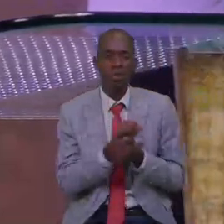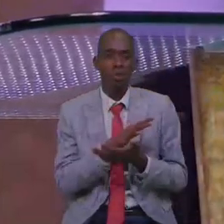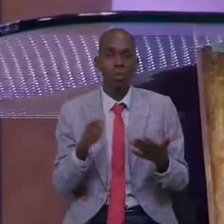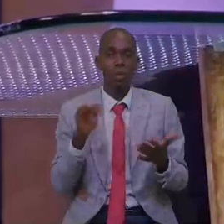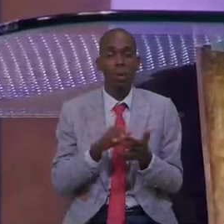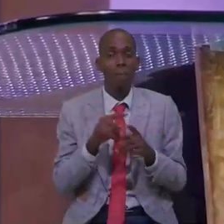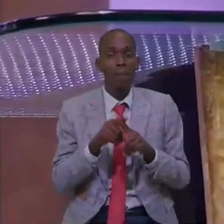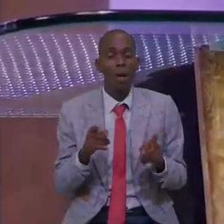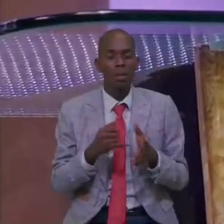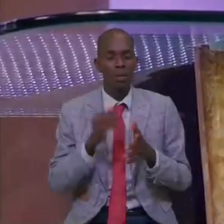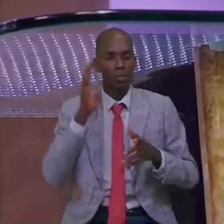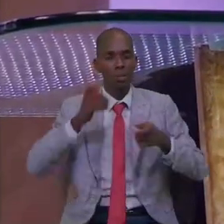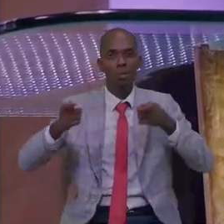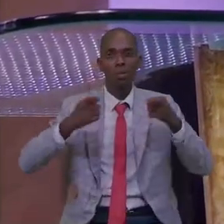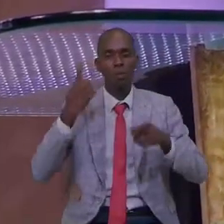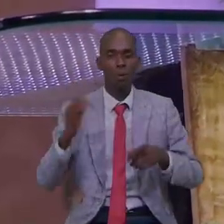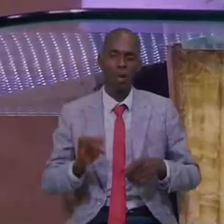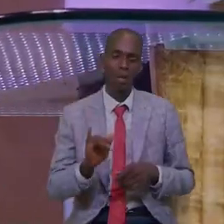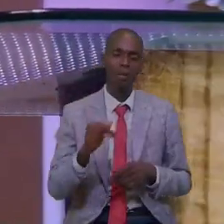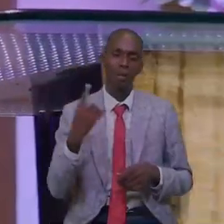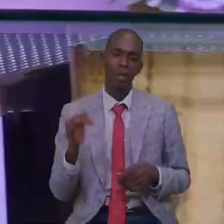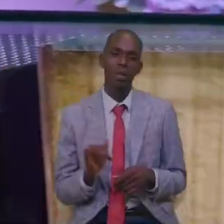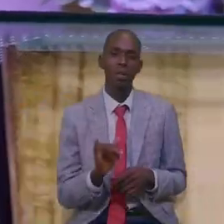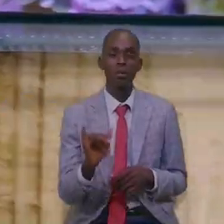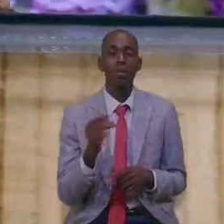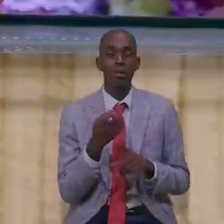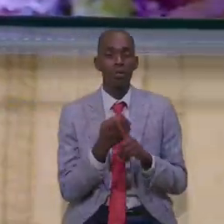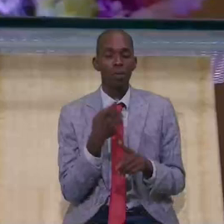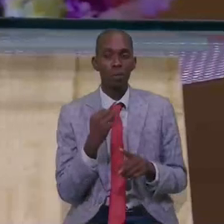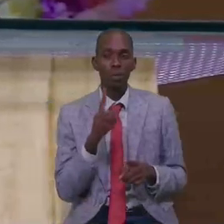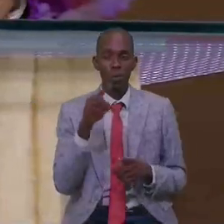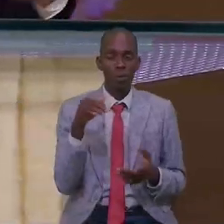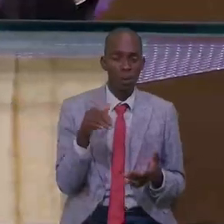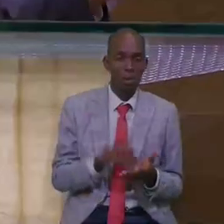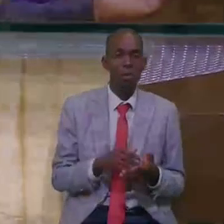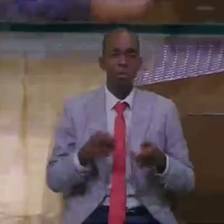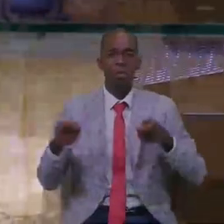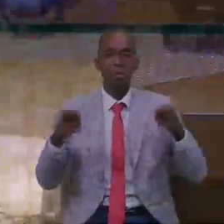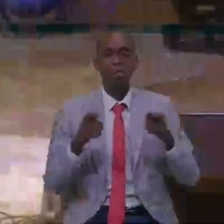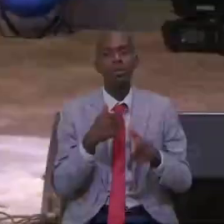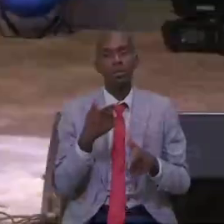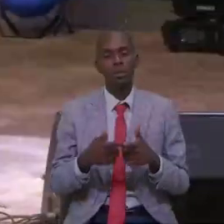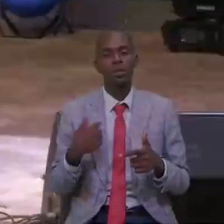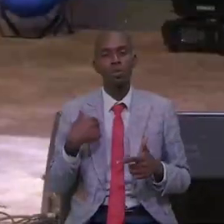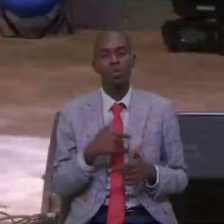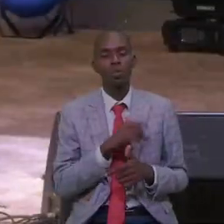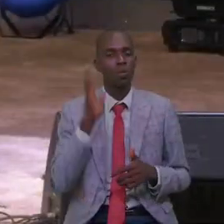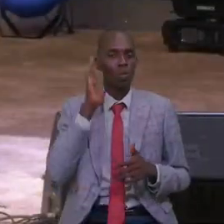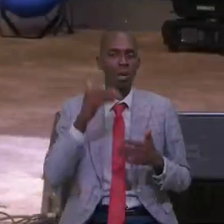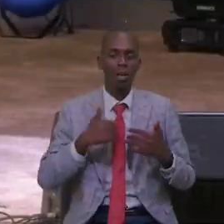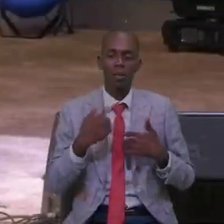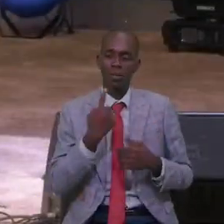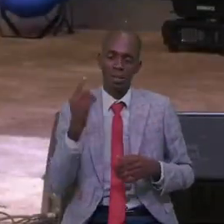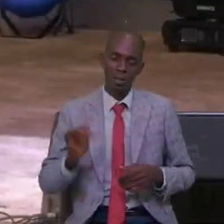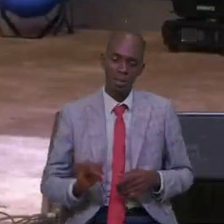va régner éternellement du royaume millénaire et puis nous aurons le royaume éternel